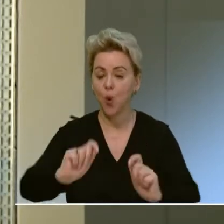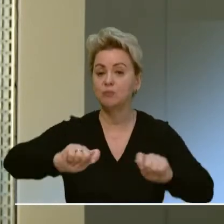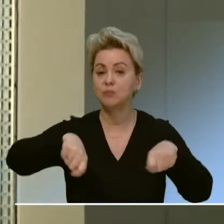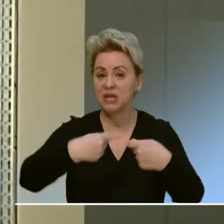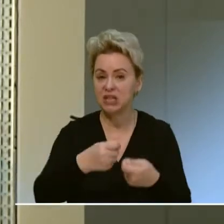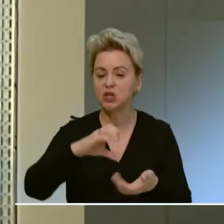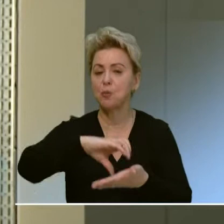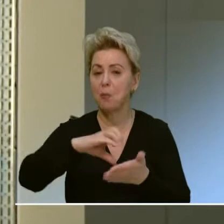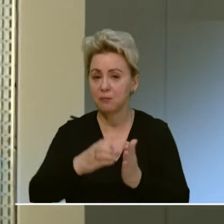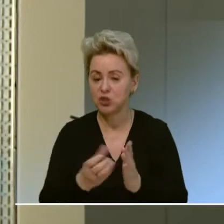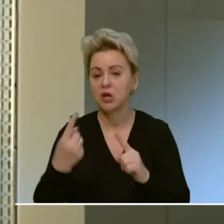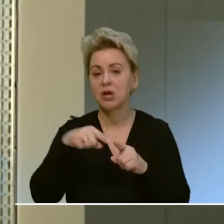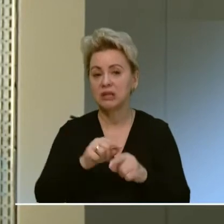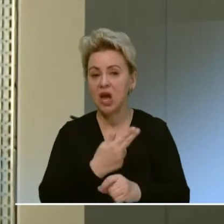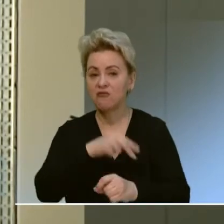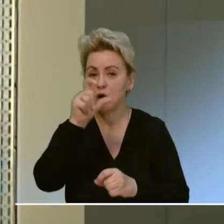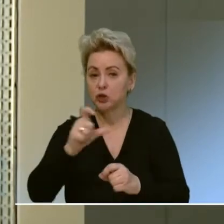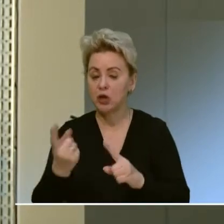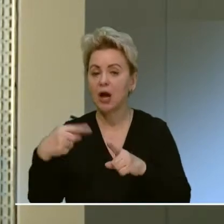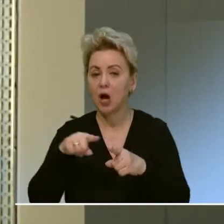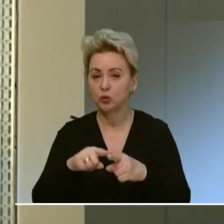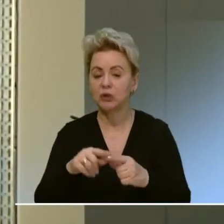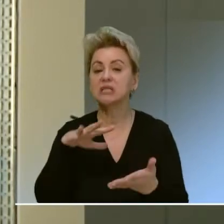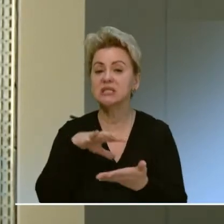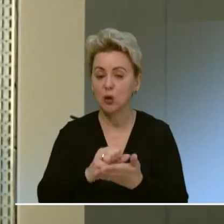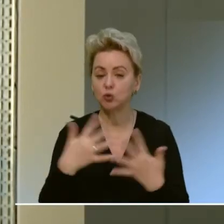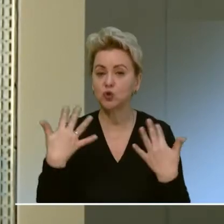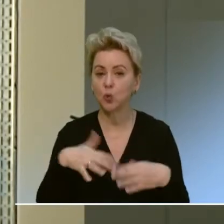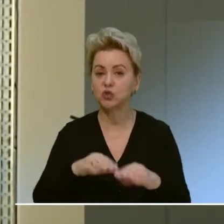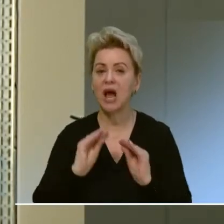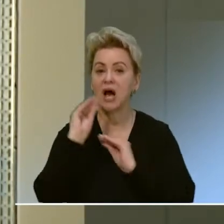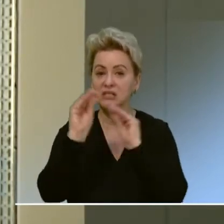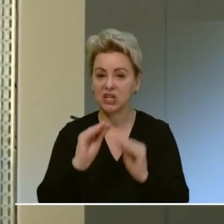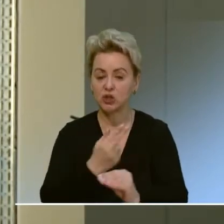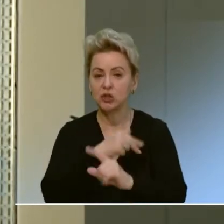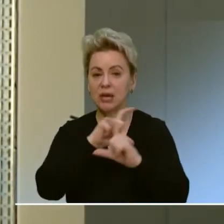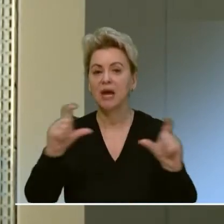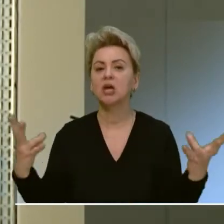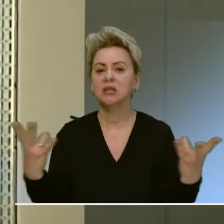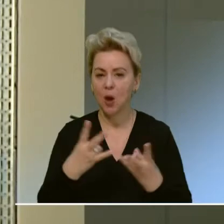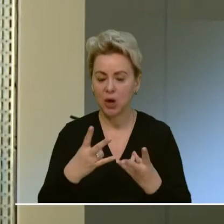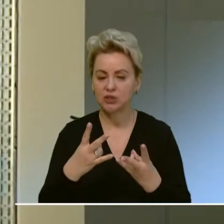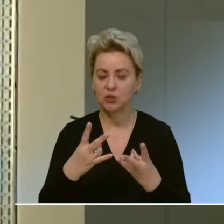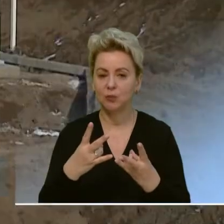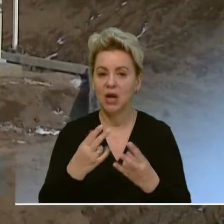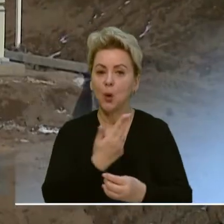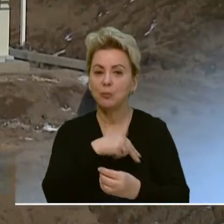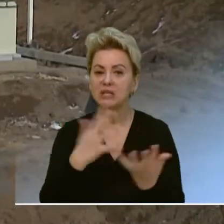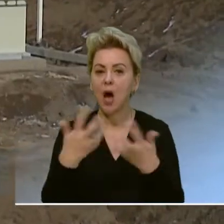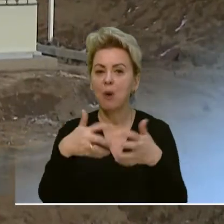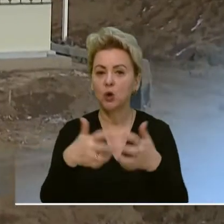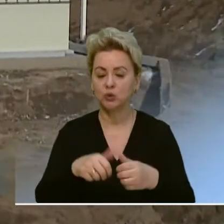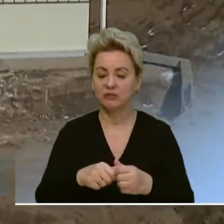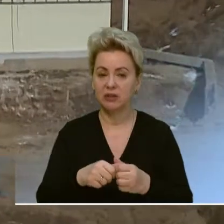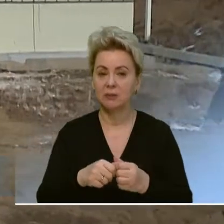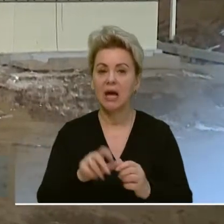передаче помещений для медиков, которые займутся уже оснащением больницы необходимым медицинским